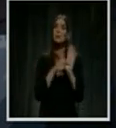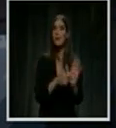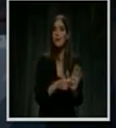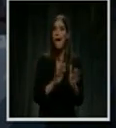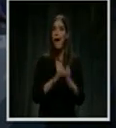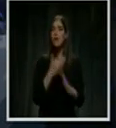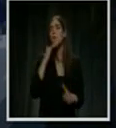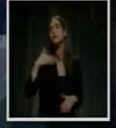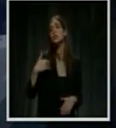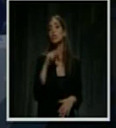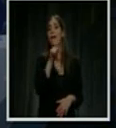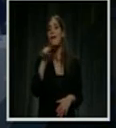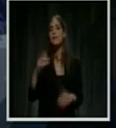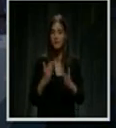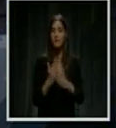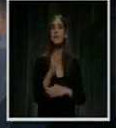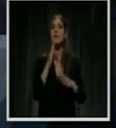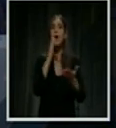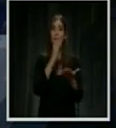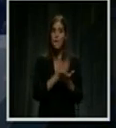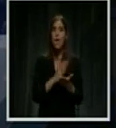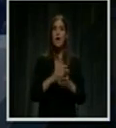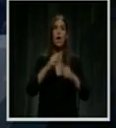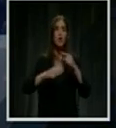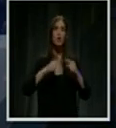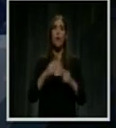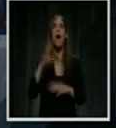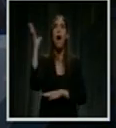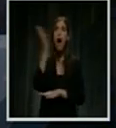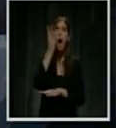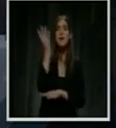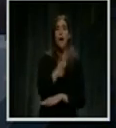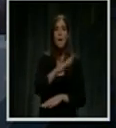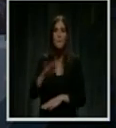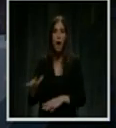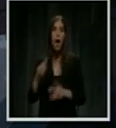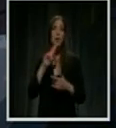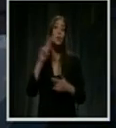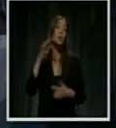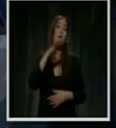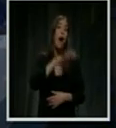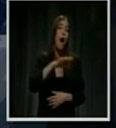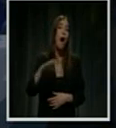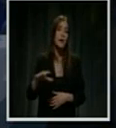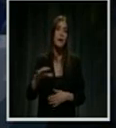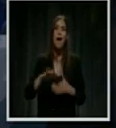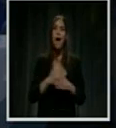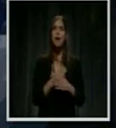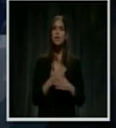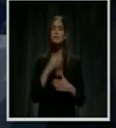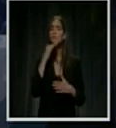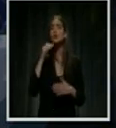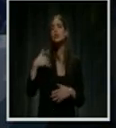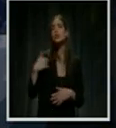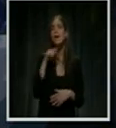l-arja, il-baħar u l-art ikunu protetti u int ikollok id-dritt li tieħu azzjoni għax lilek irid